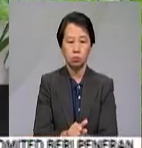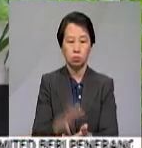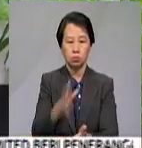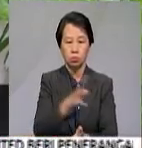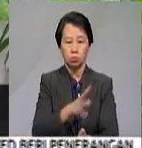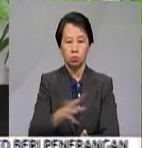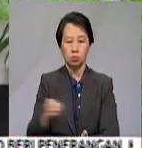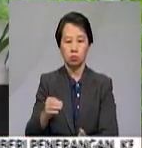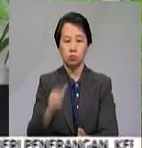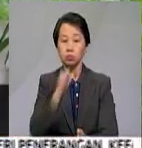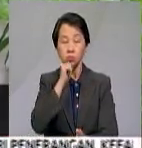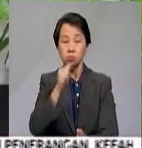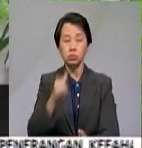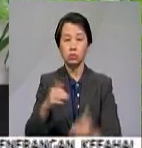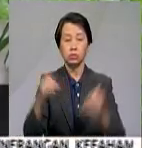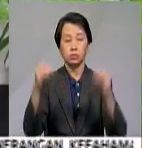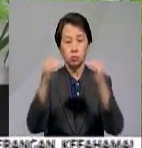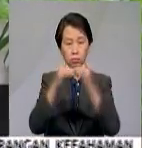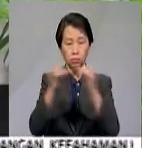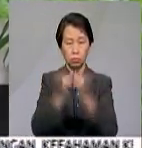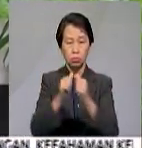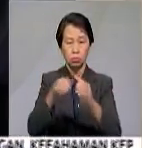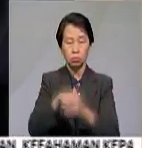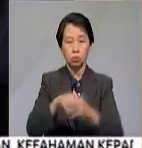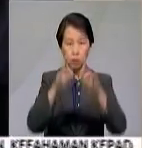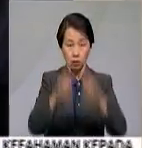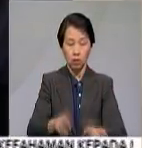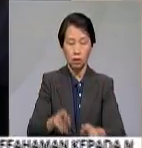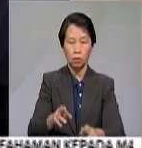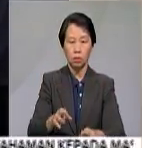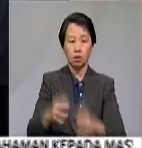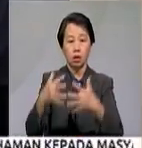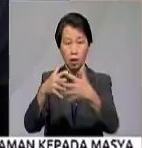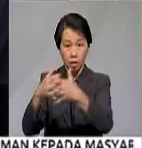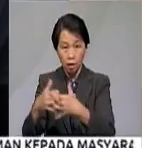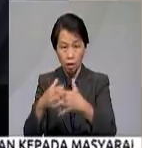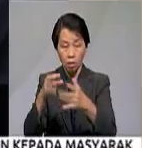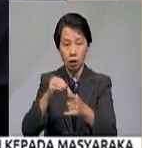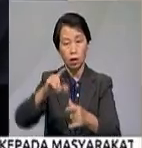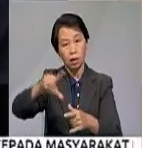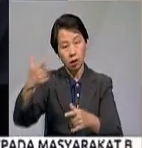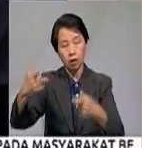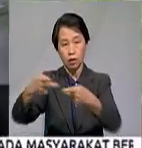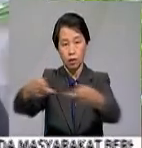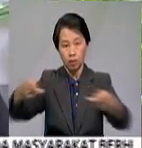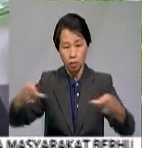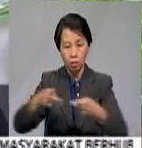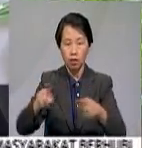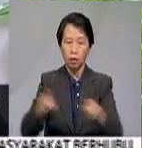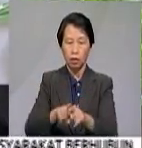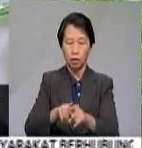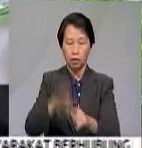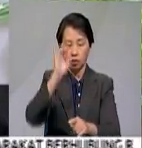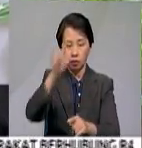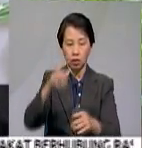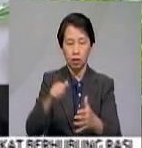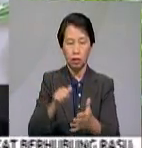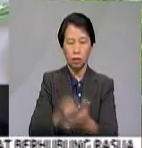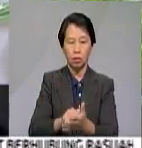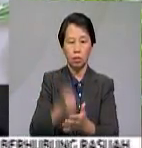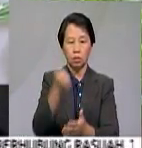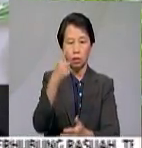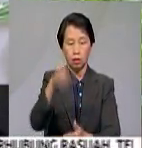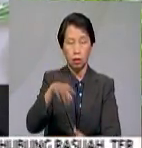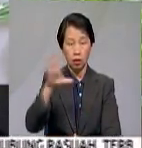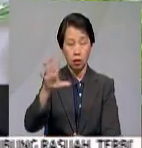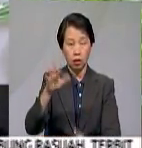unjust attitude will face this destiny in any nation, let it be America or any place. since the creation of Israel, our enemy, they